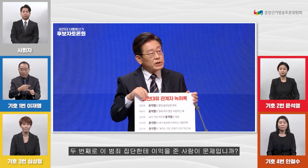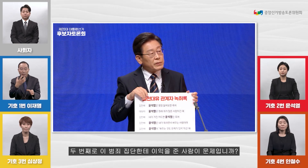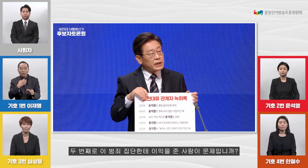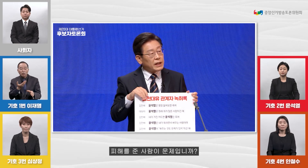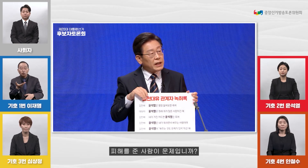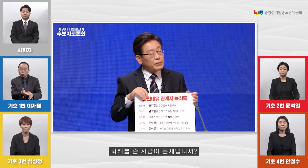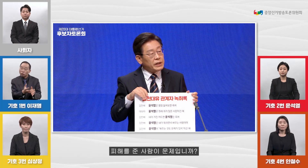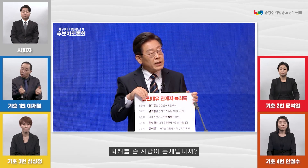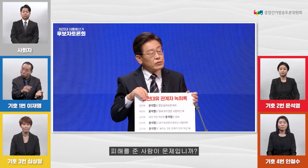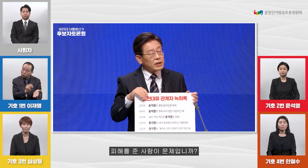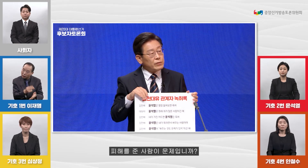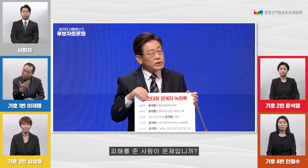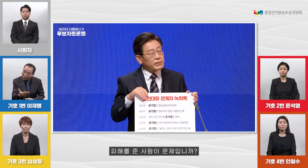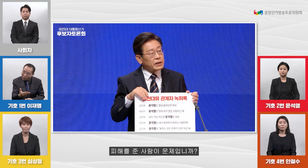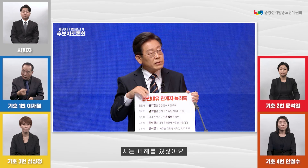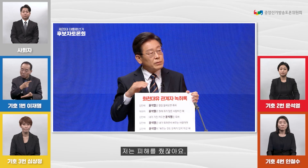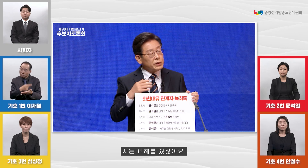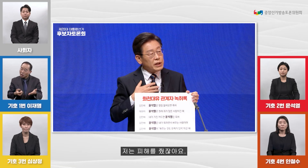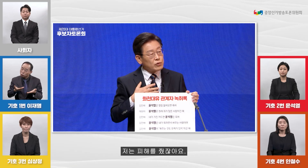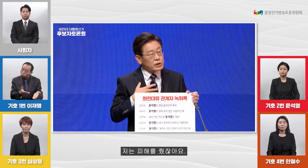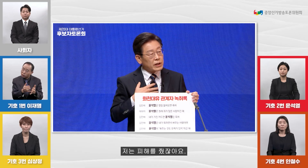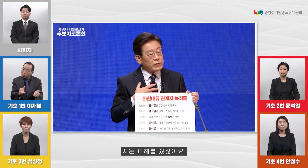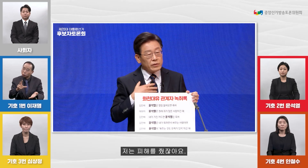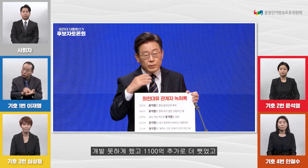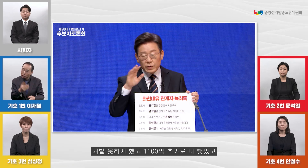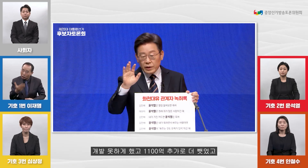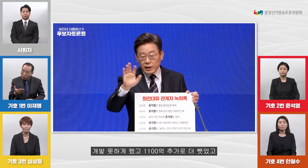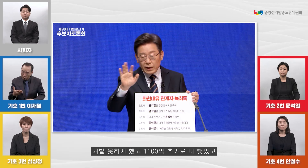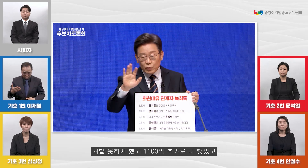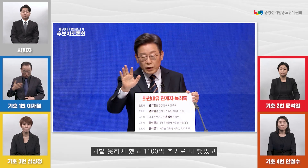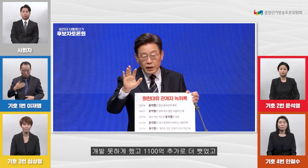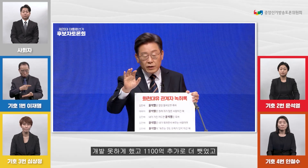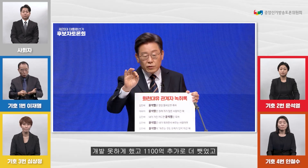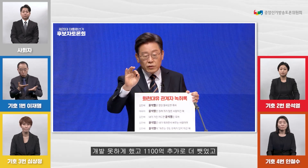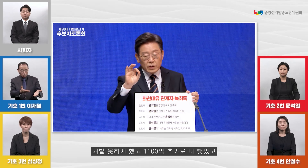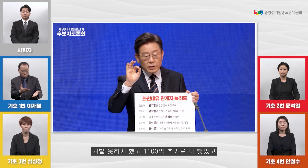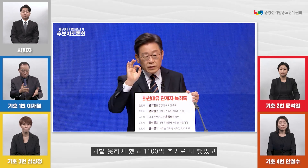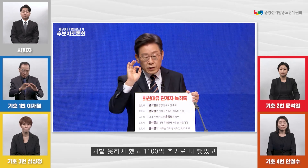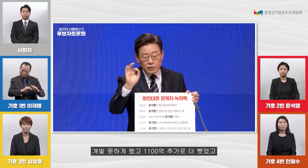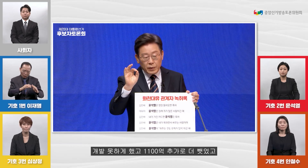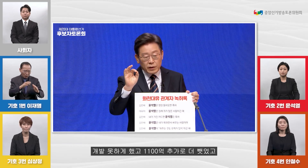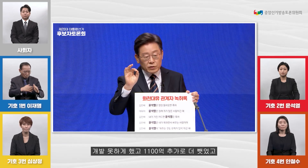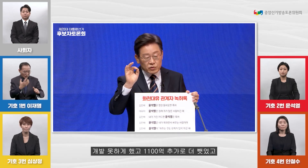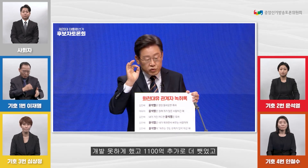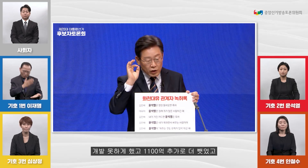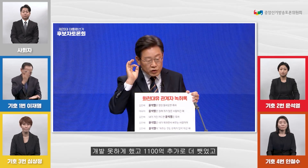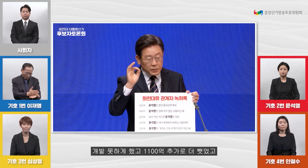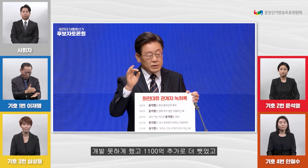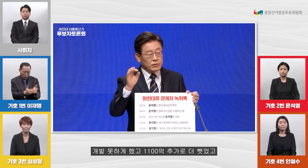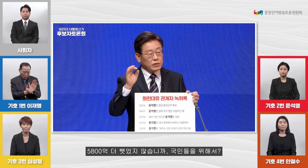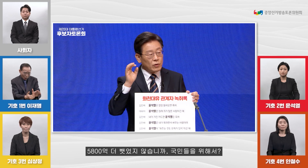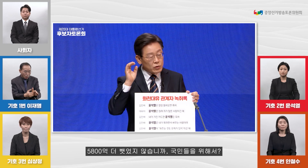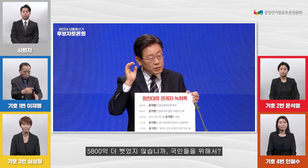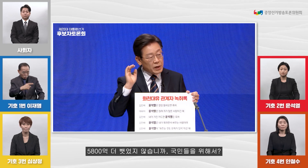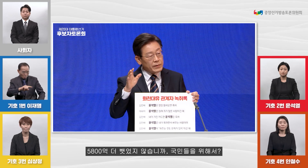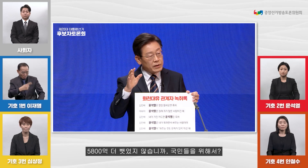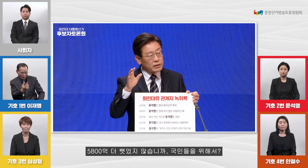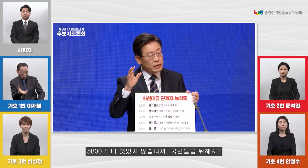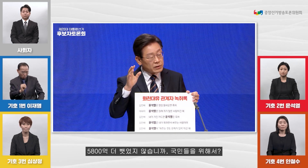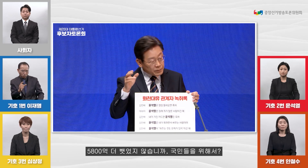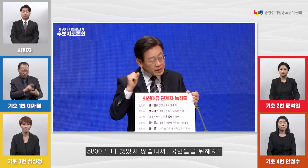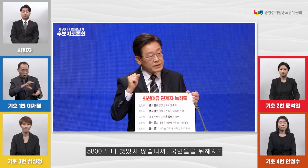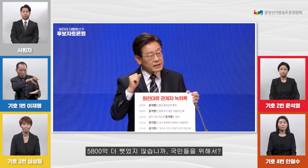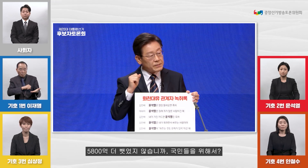사람이 문제입니까? 피해를 준 사람이 문제입니까? 저는 피해를 줬잖아요. 개발 못하게 했고 1,100억 추가로 더 뺏었고